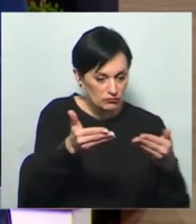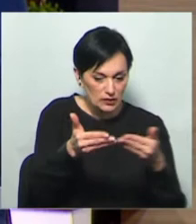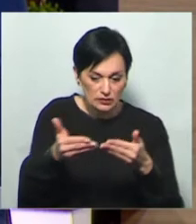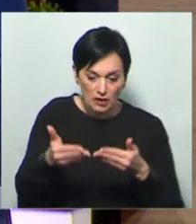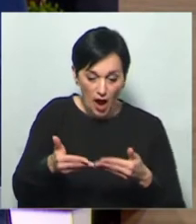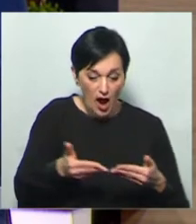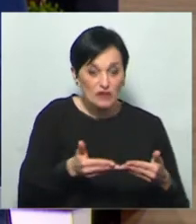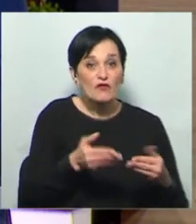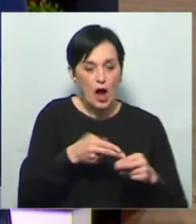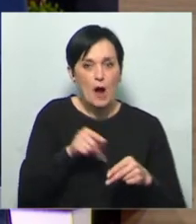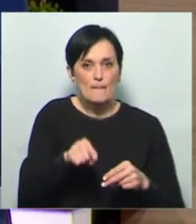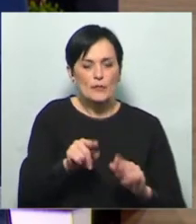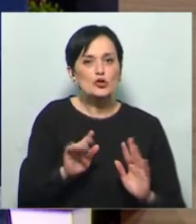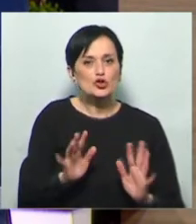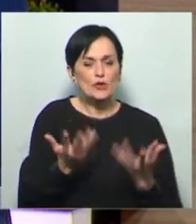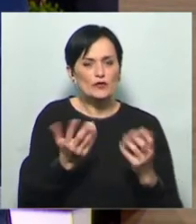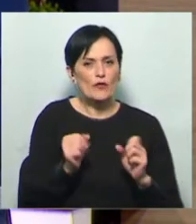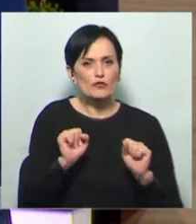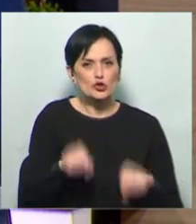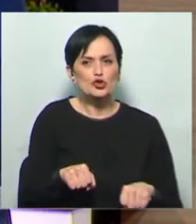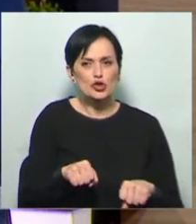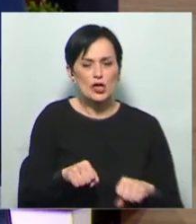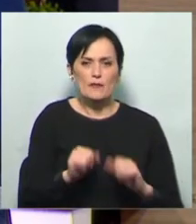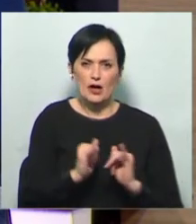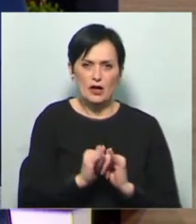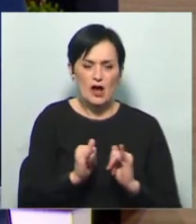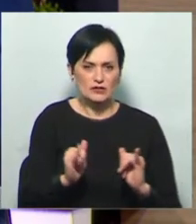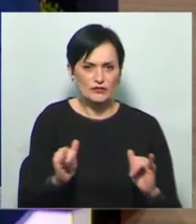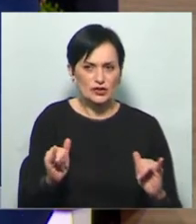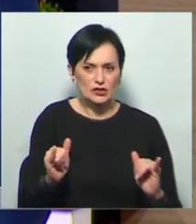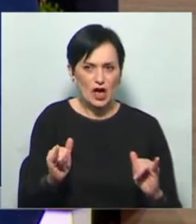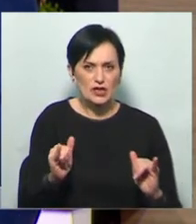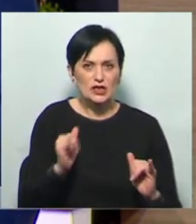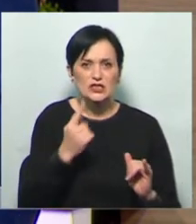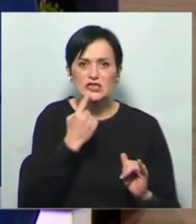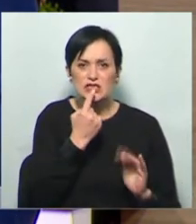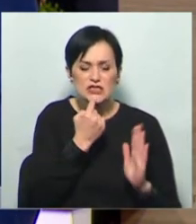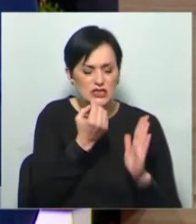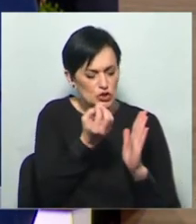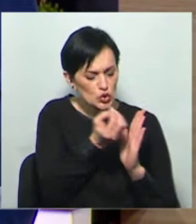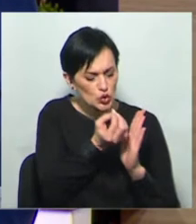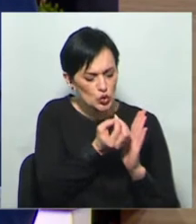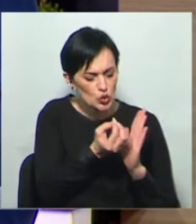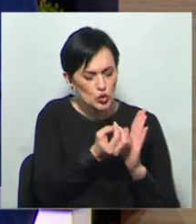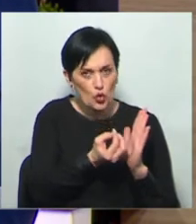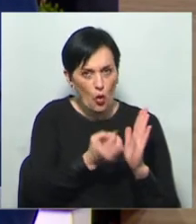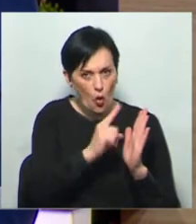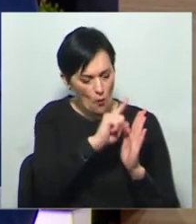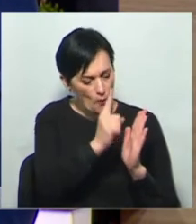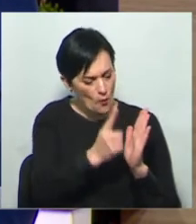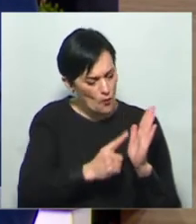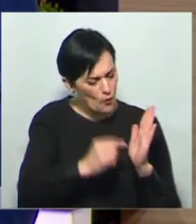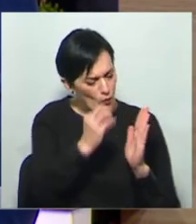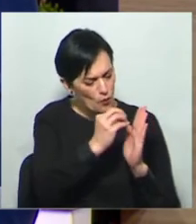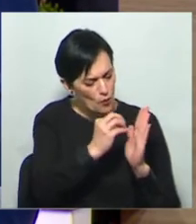აი ამ შემთხვევაში შეიძლება განვითარდეს თრომბოზი. ასე რომ